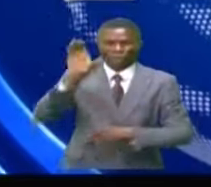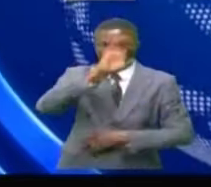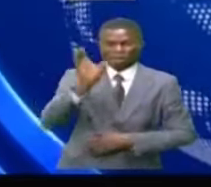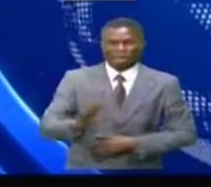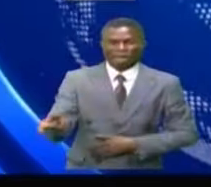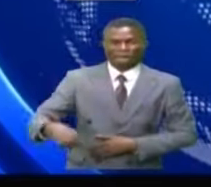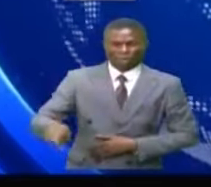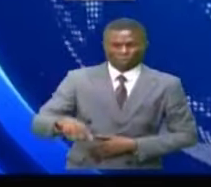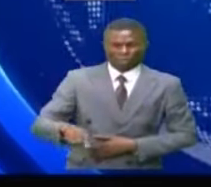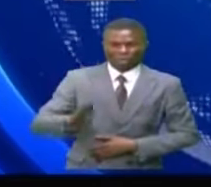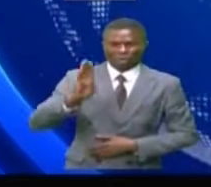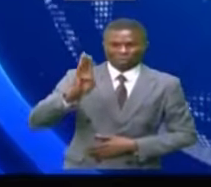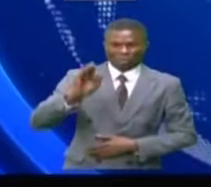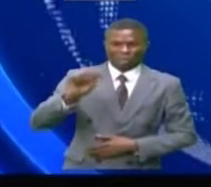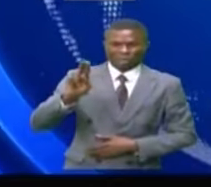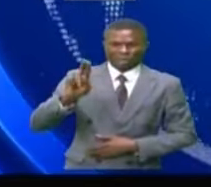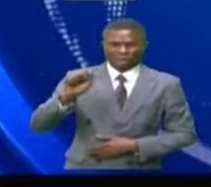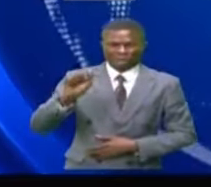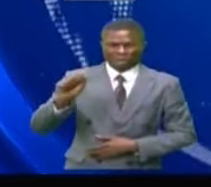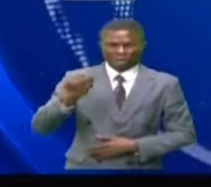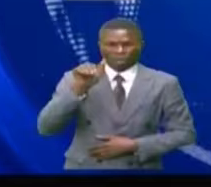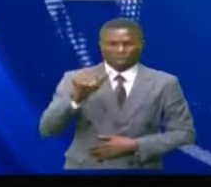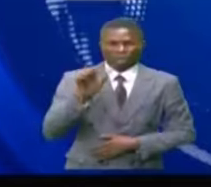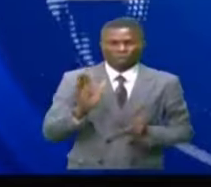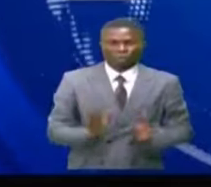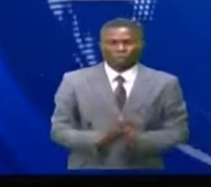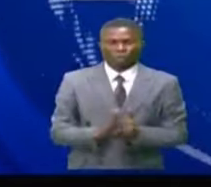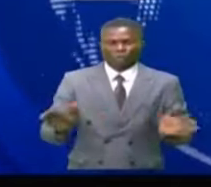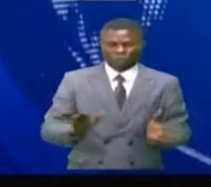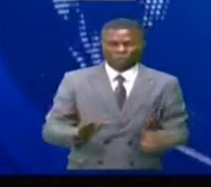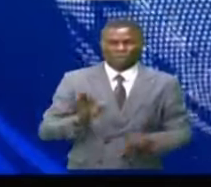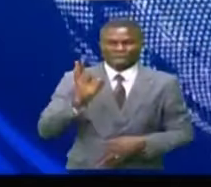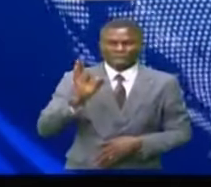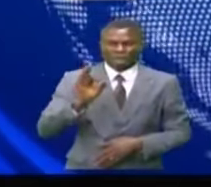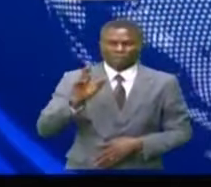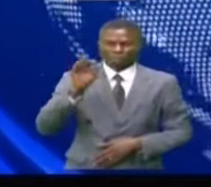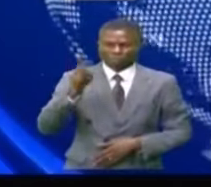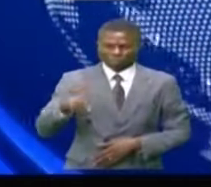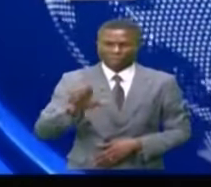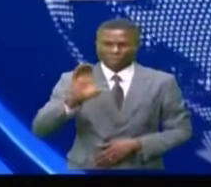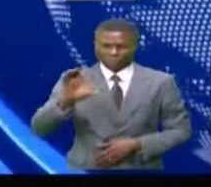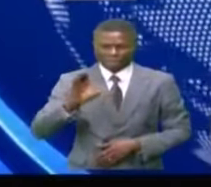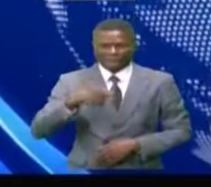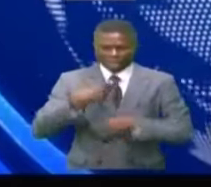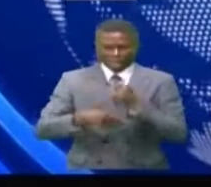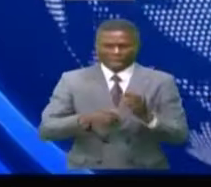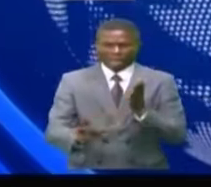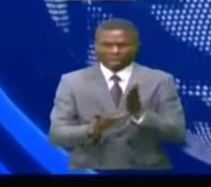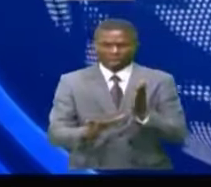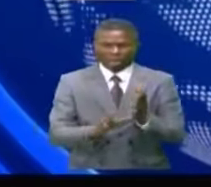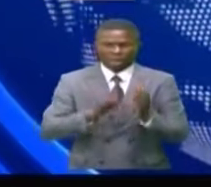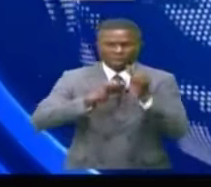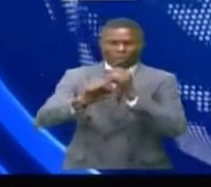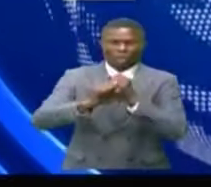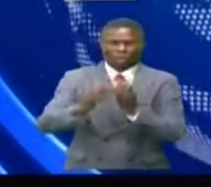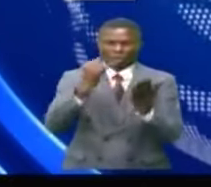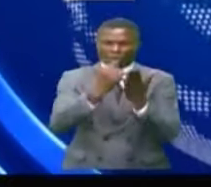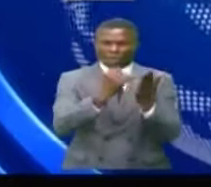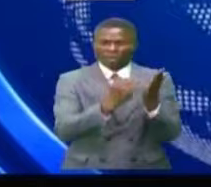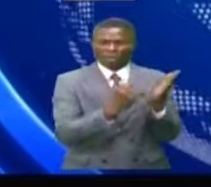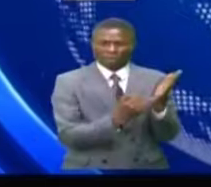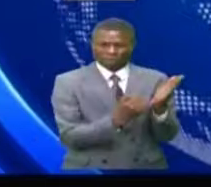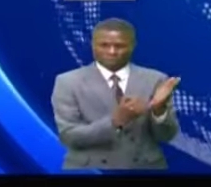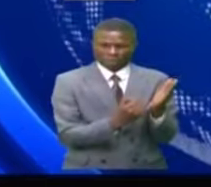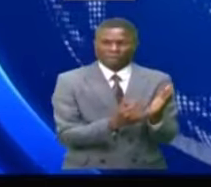Gombe, Barbara Mutund Kanam, directeur général du FPC, a lancé en présence de son adjoint la campagne d'identification